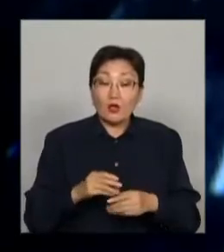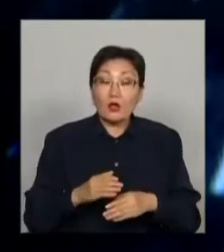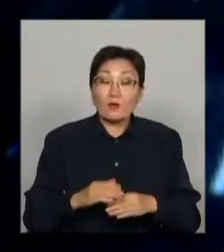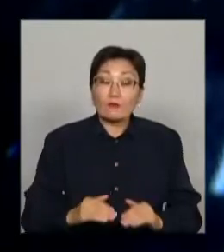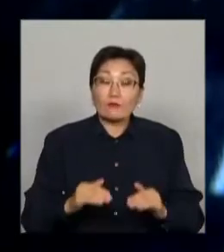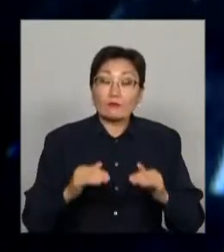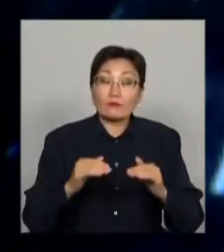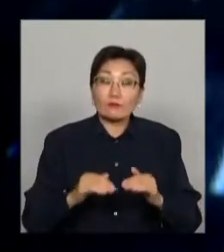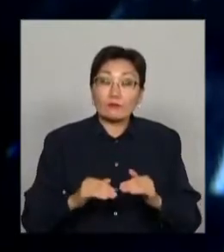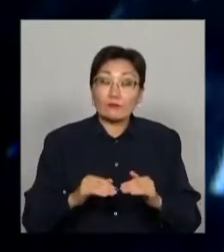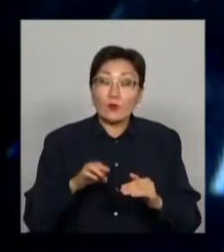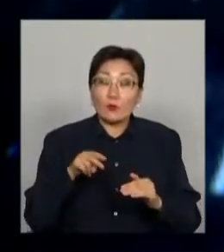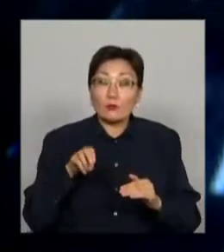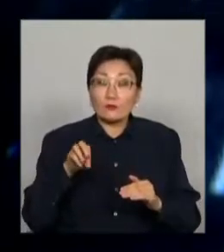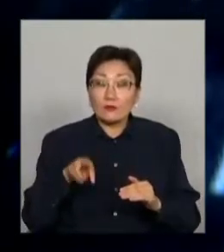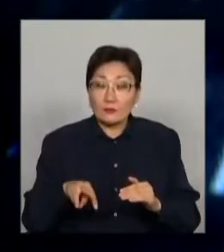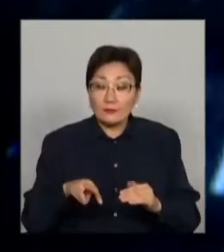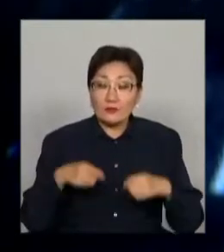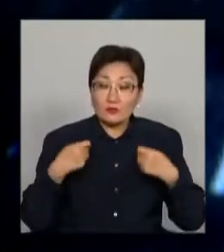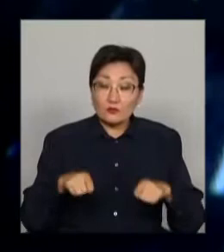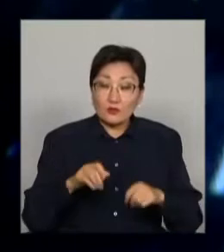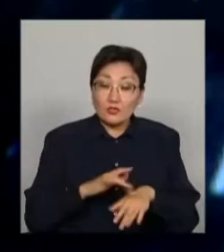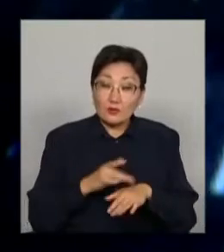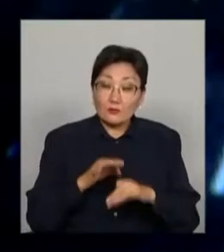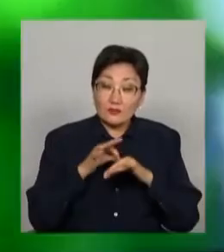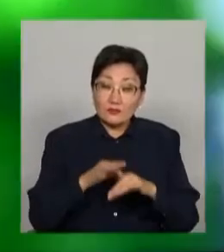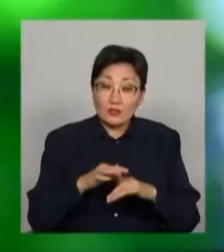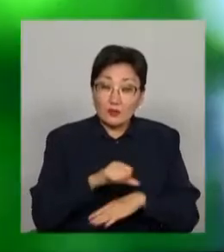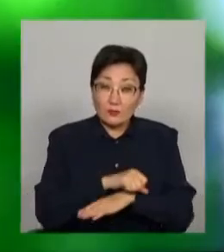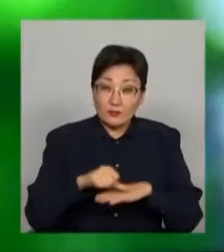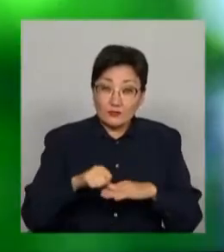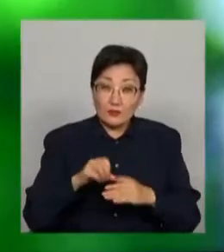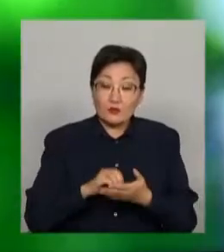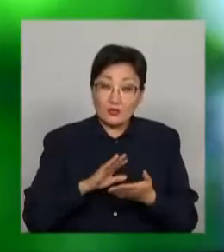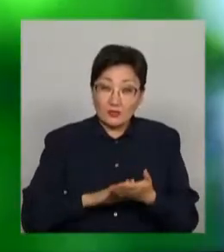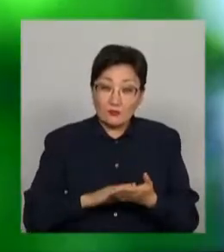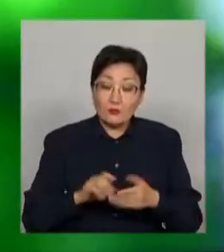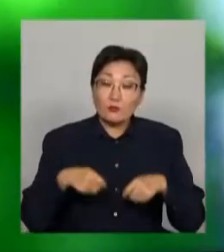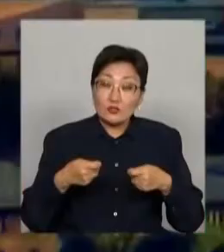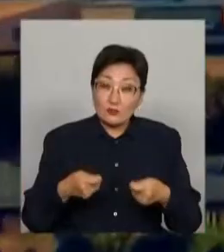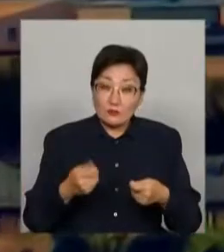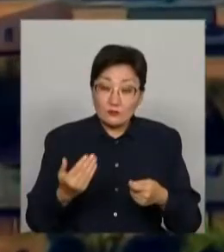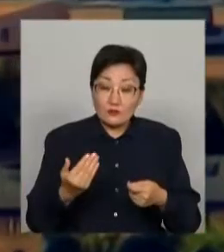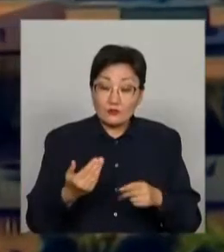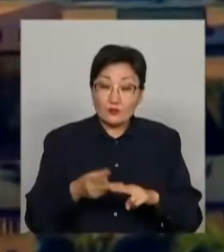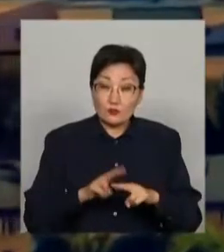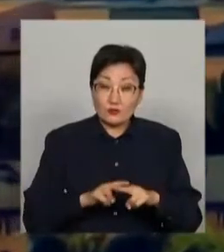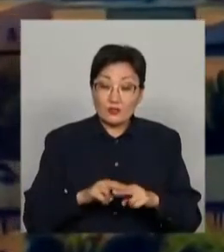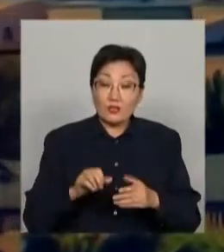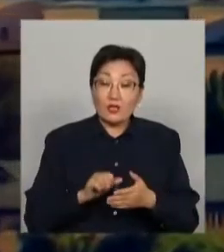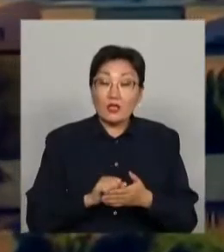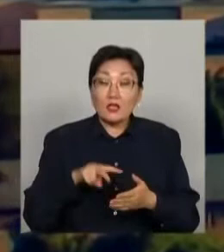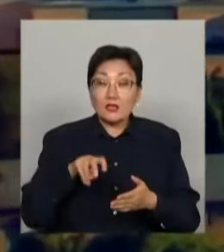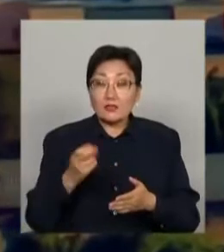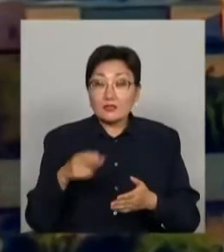саттықта қызметті жүргізілетін мекенжай бойынша беріледі. Сіз атап отырған лицензияны